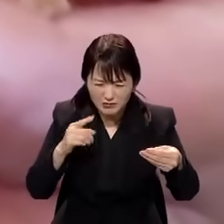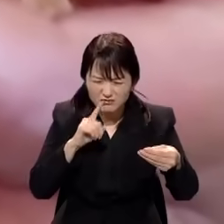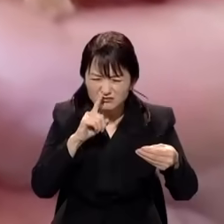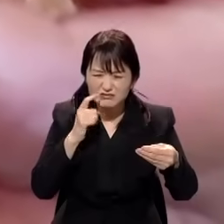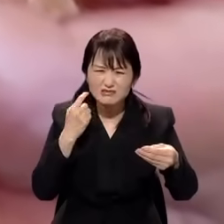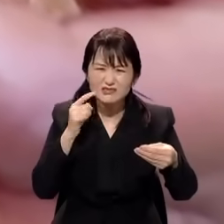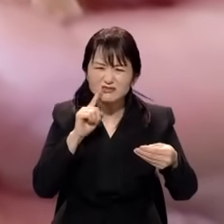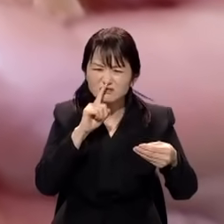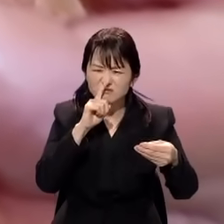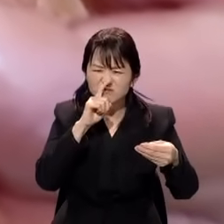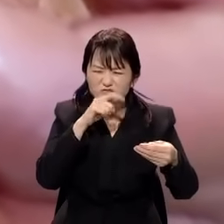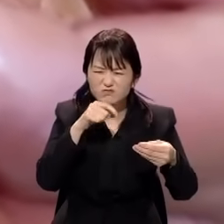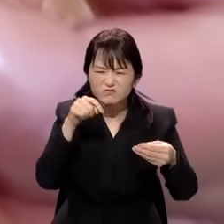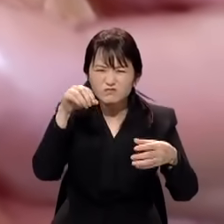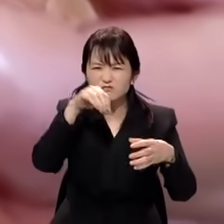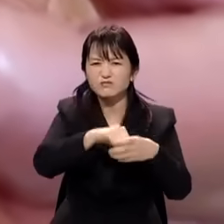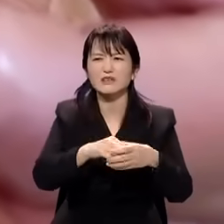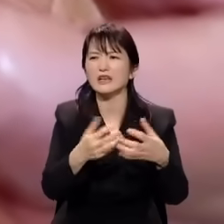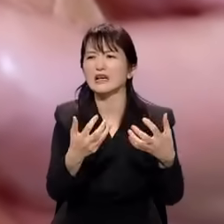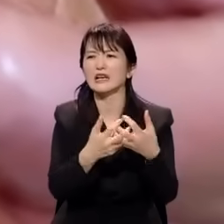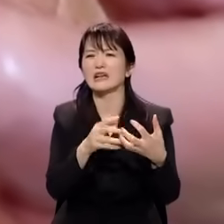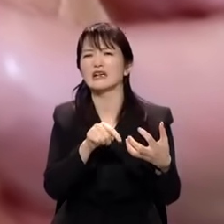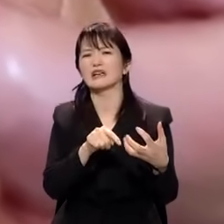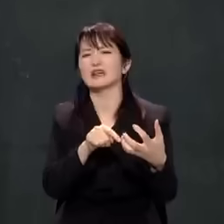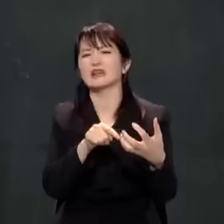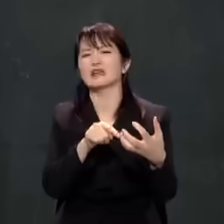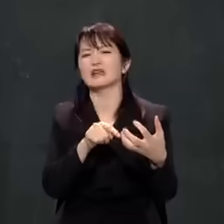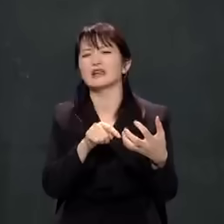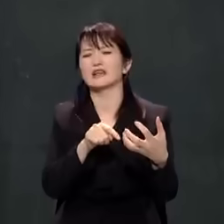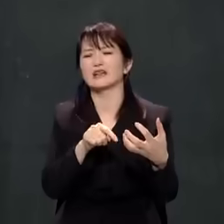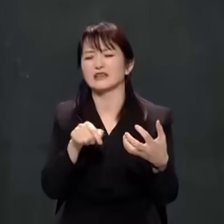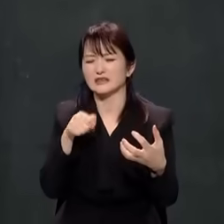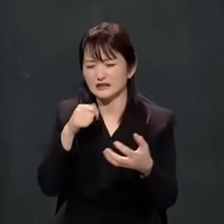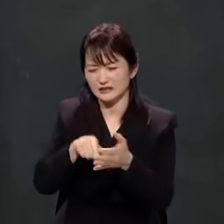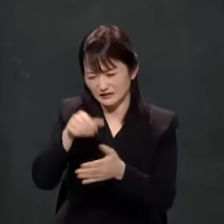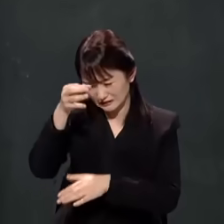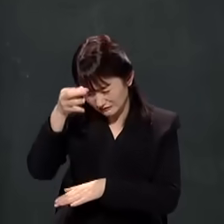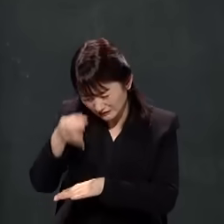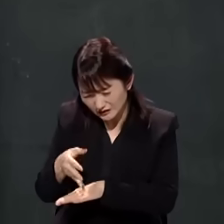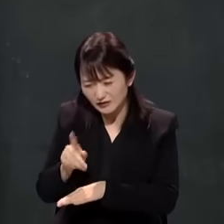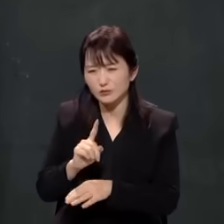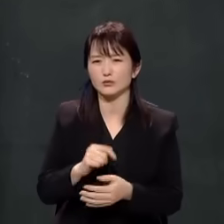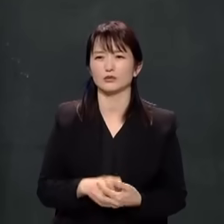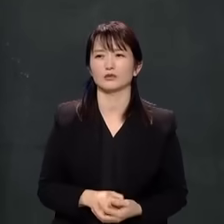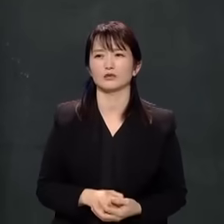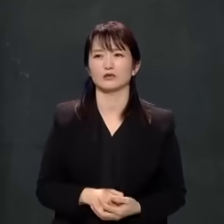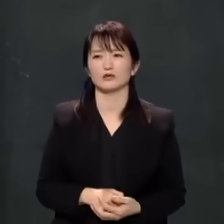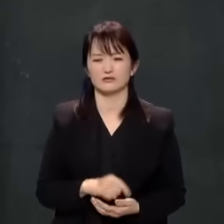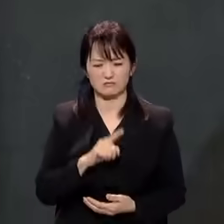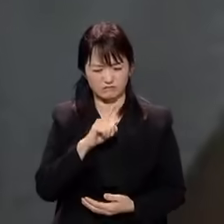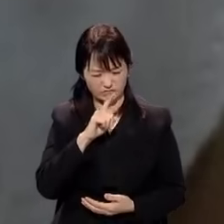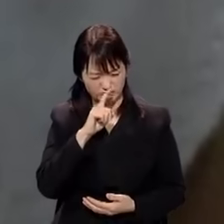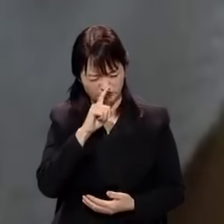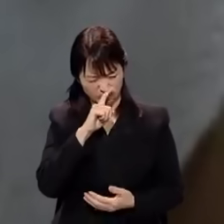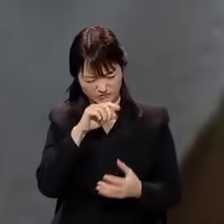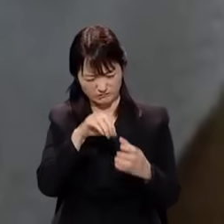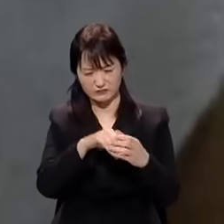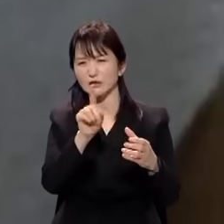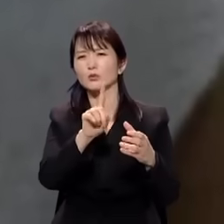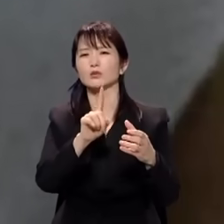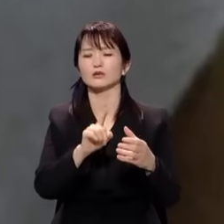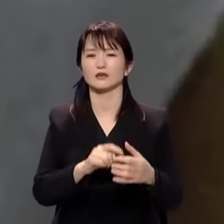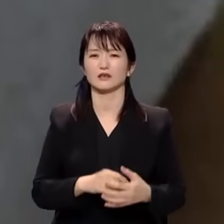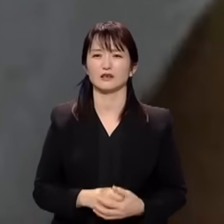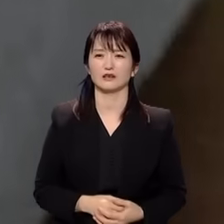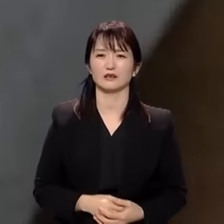아이, 나 참 이거. 아유, 식사 시간에 또 죄송한데 말이죠. 아유, 저런 아유. 게 있으면 어떻게 닭똥집에. 아이고